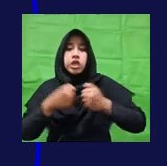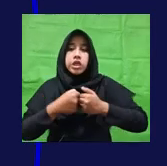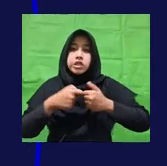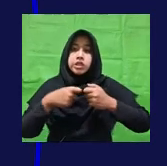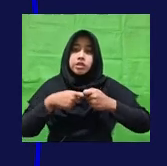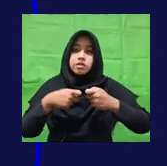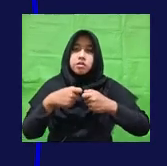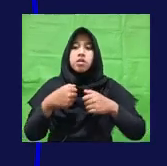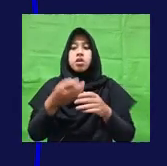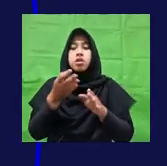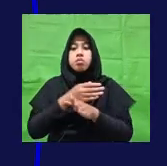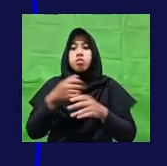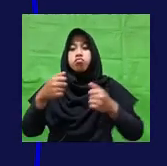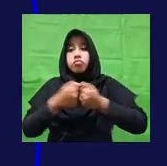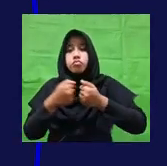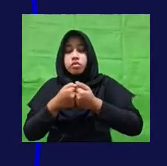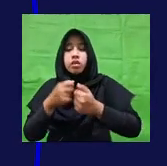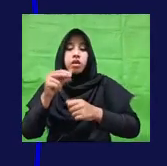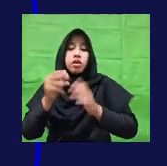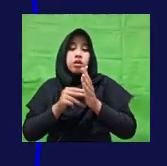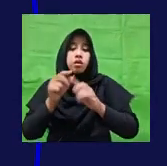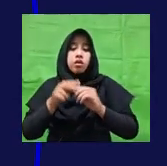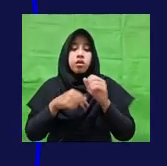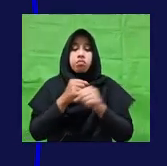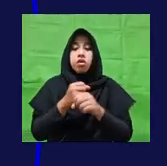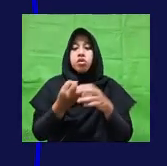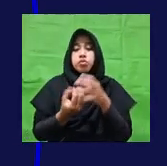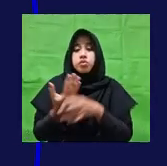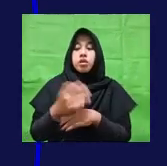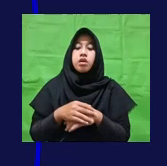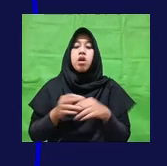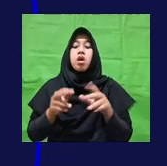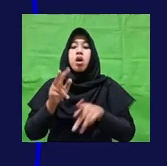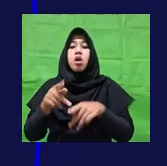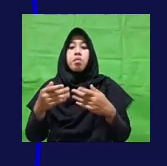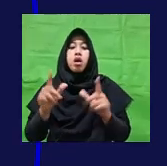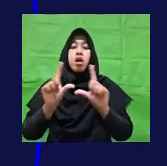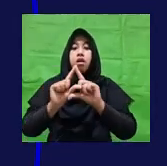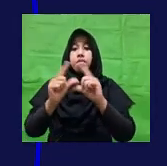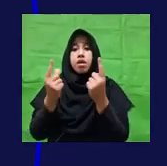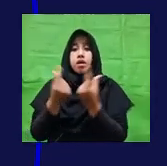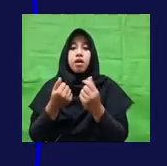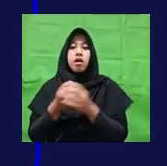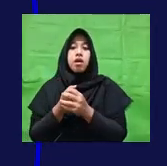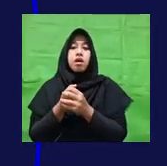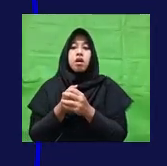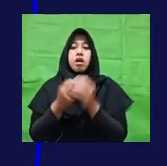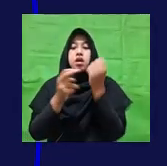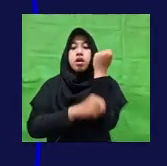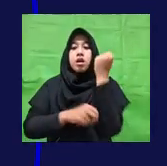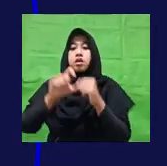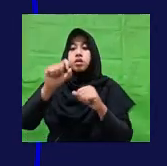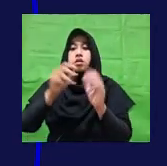Rimpang diluncurkan. Bahwa lembaga penyelenggara atau Cemeti di sini membuka